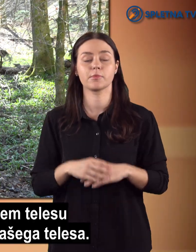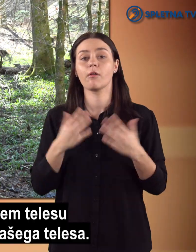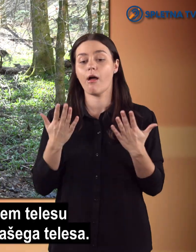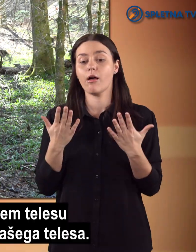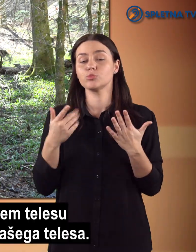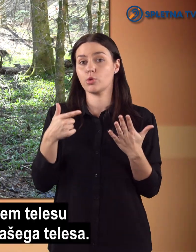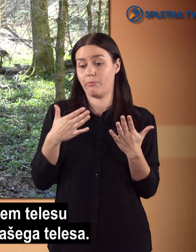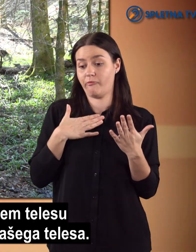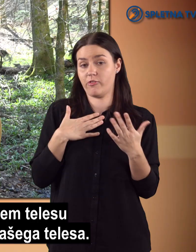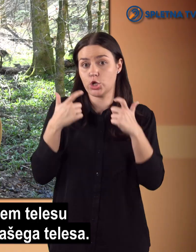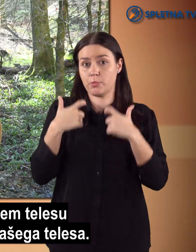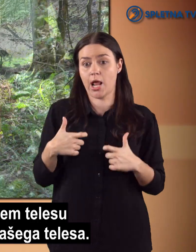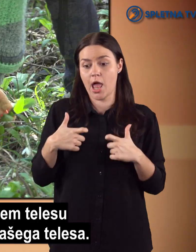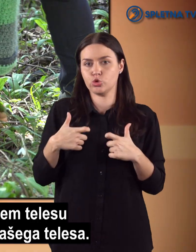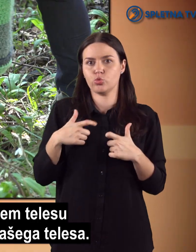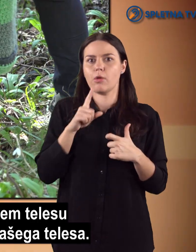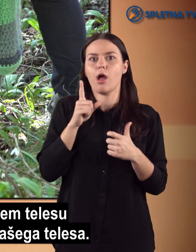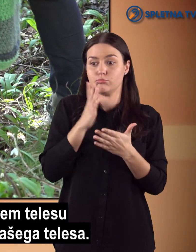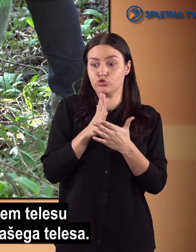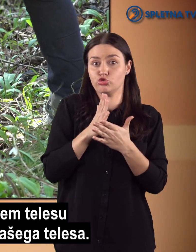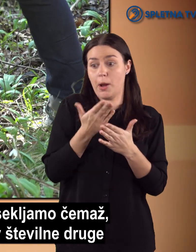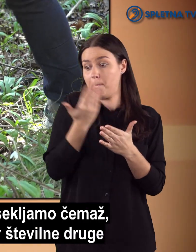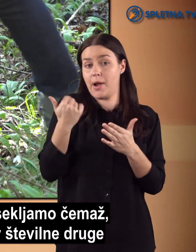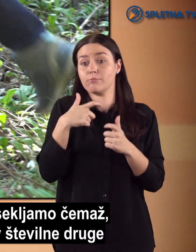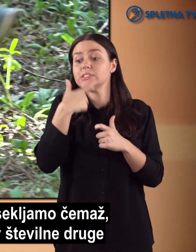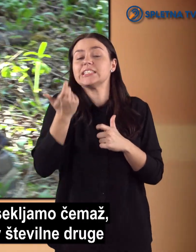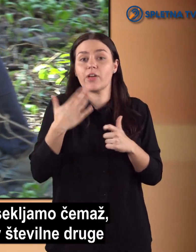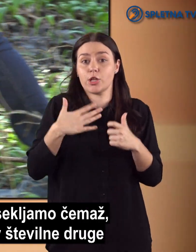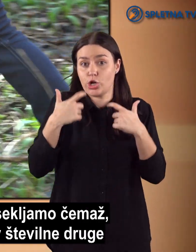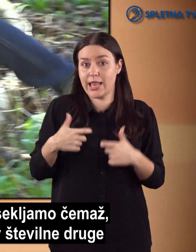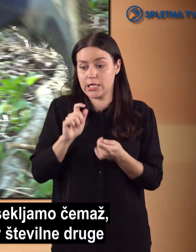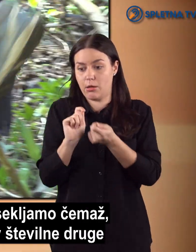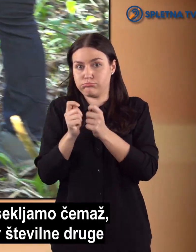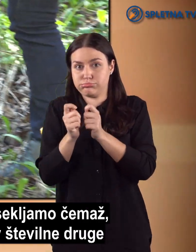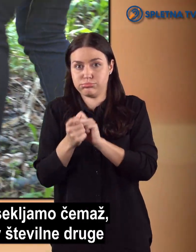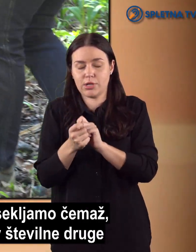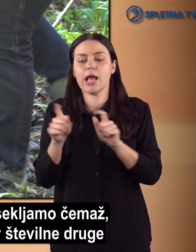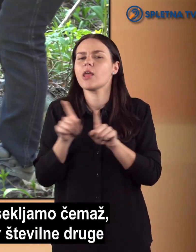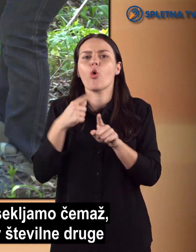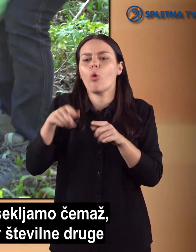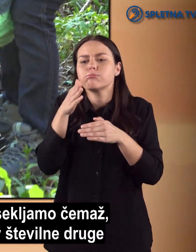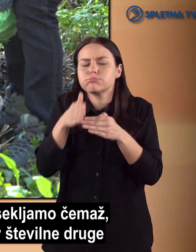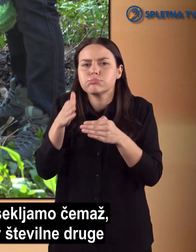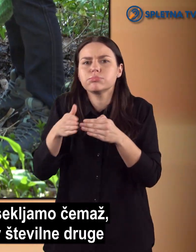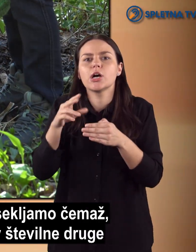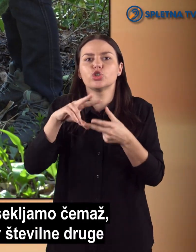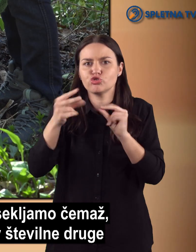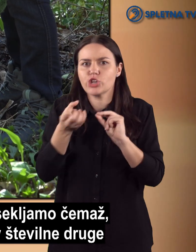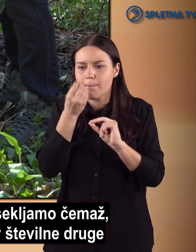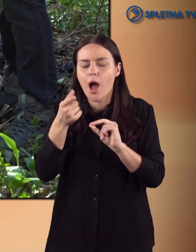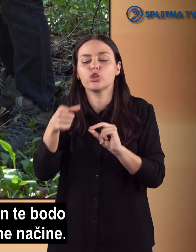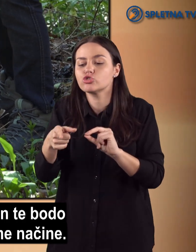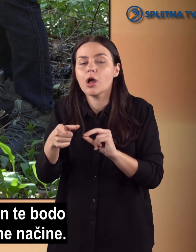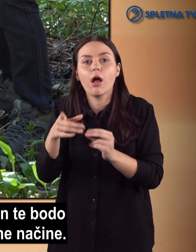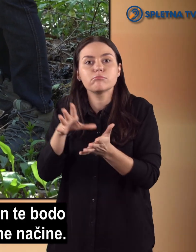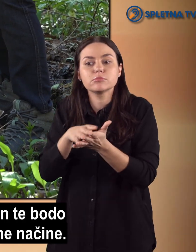Se potem v našem telesu pretvarjajo že izven našega telesa. Pravzaprav takoj, ko nasekljamo čemaž, se bo začel pretvarjati v